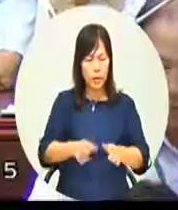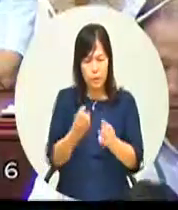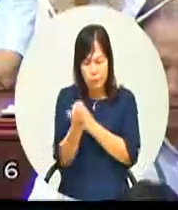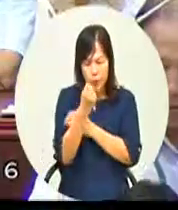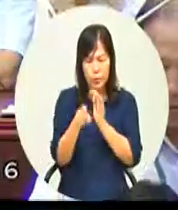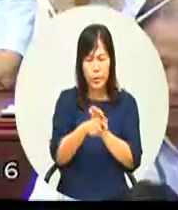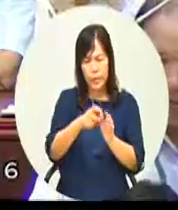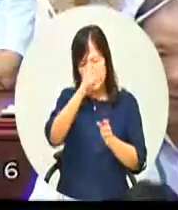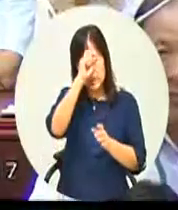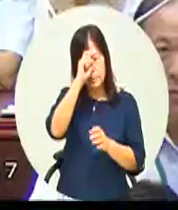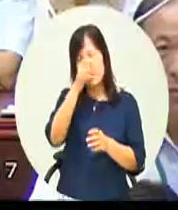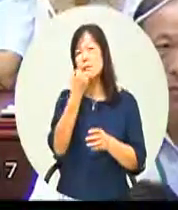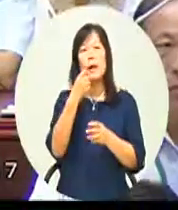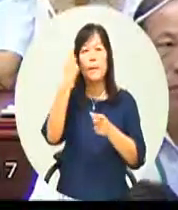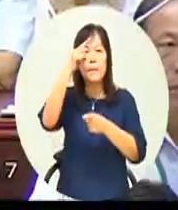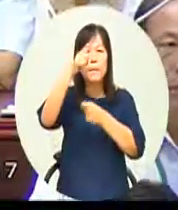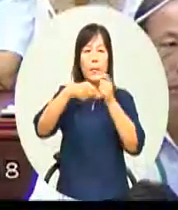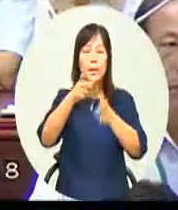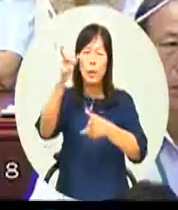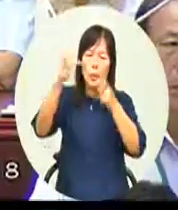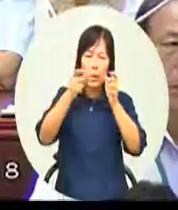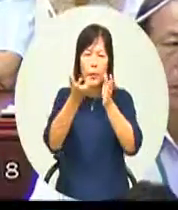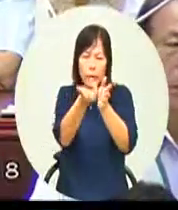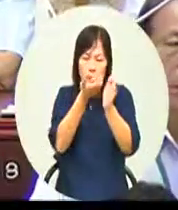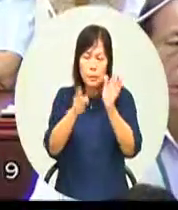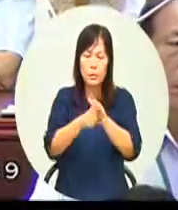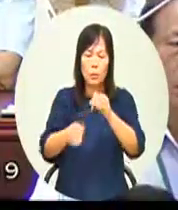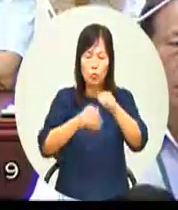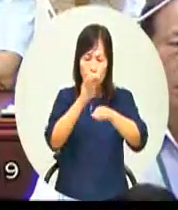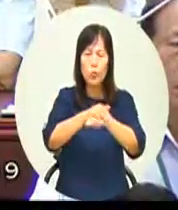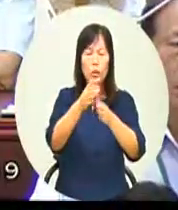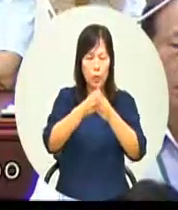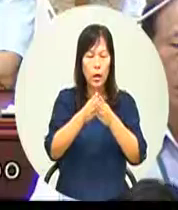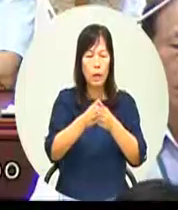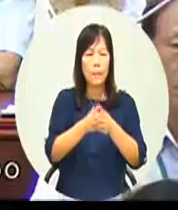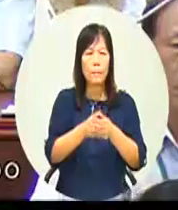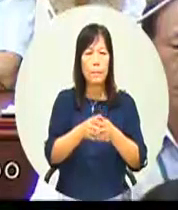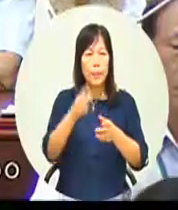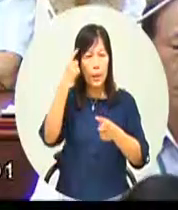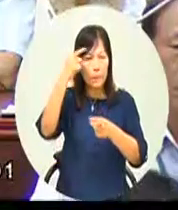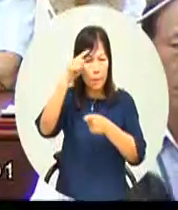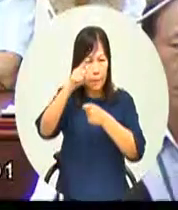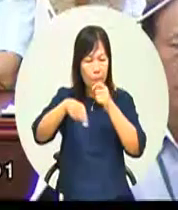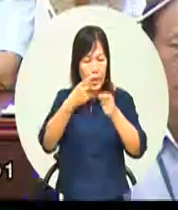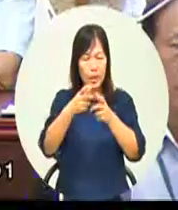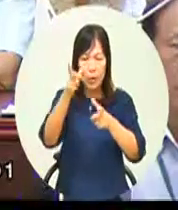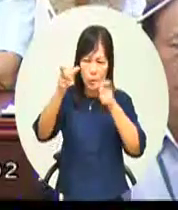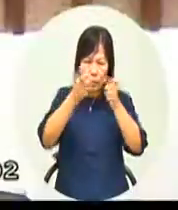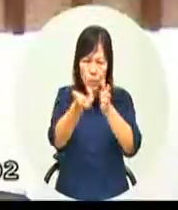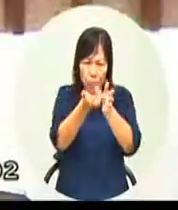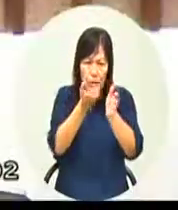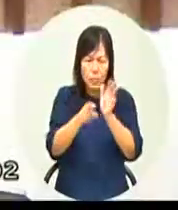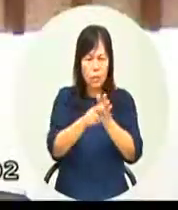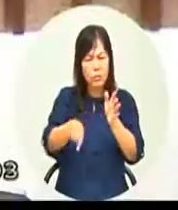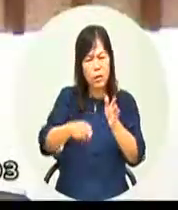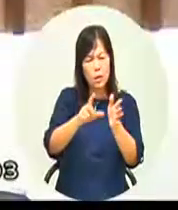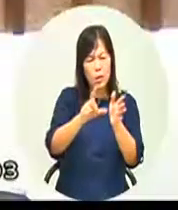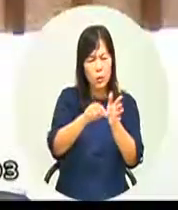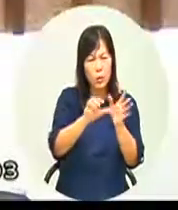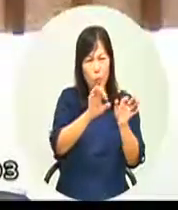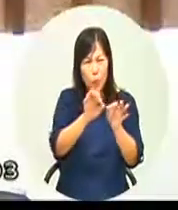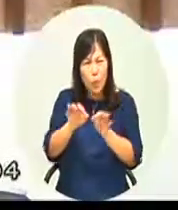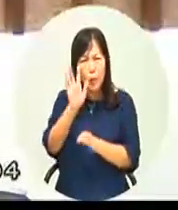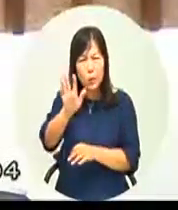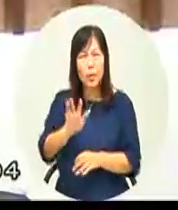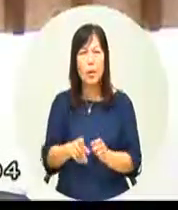明年春节前，然后处理看完成。 明年才会完成。 明年春节前。 其实这个已经延宕了，应该照理